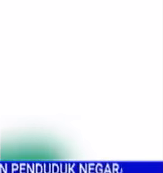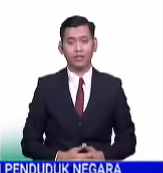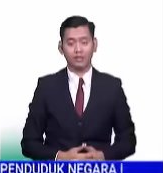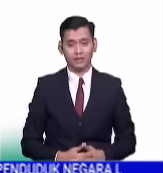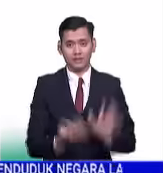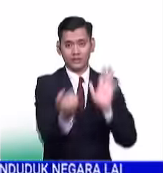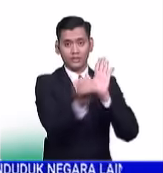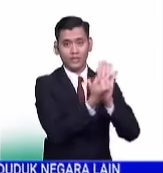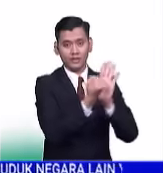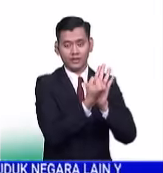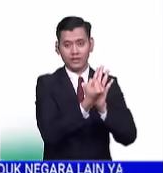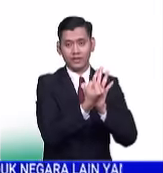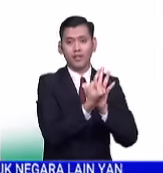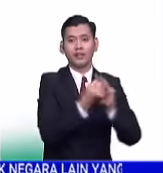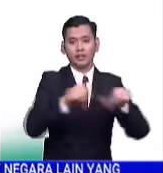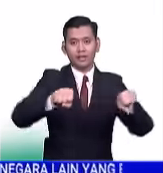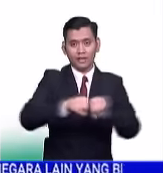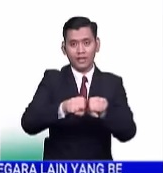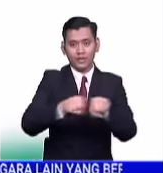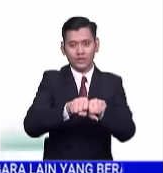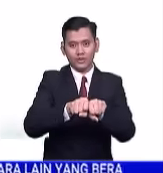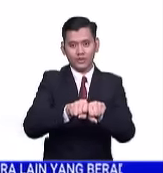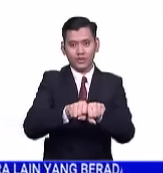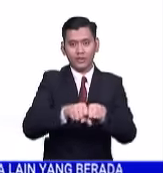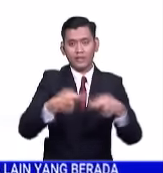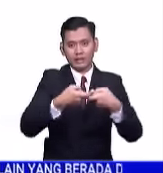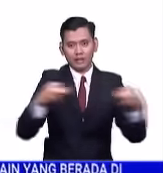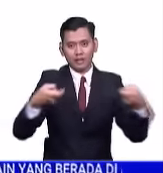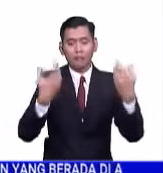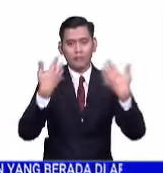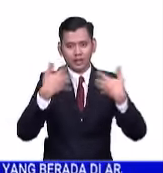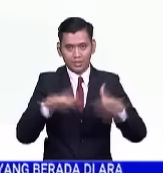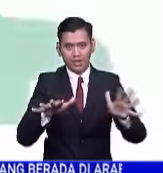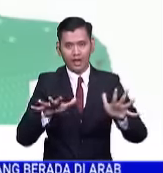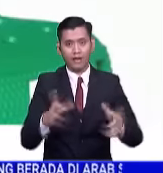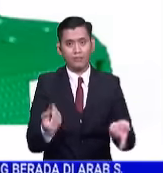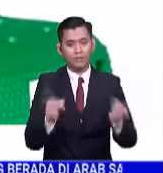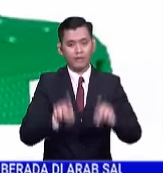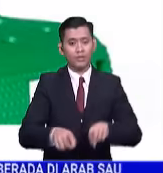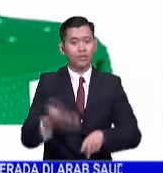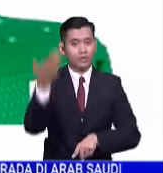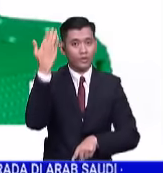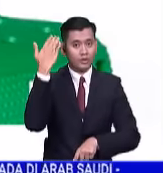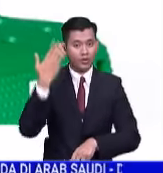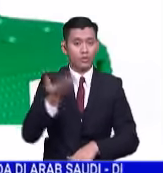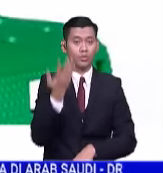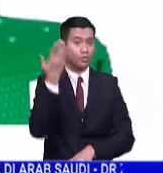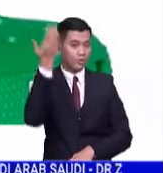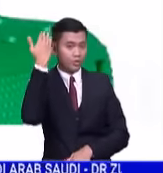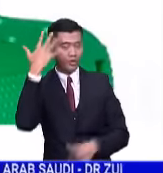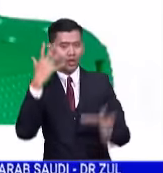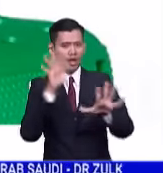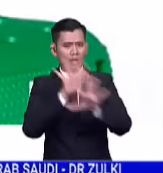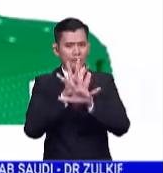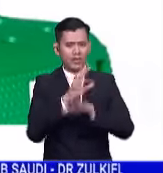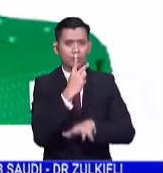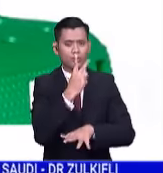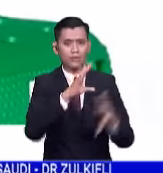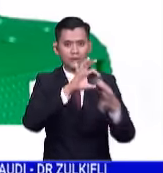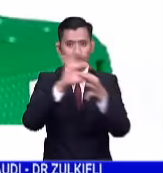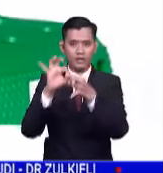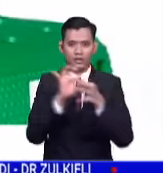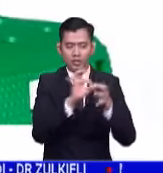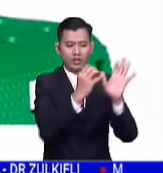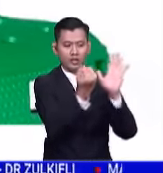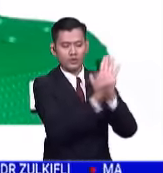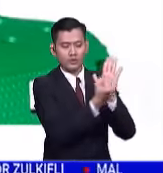Jenama kasut getah Crocs pernah menjadi fenomena seketika dahulu. Terbaru, jenama itu mendapat perhatian ramai apabila berkolaborasi dengan